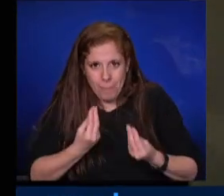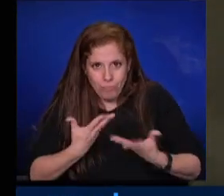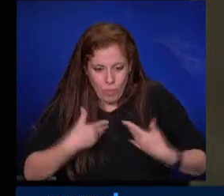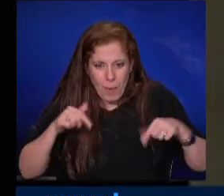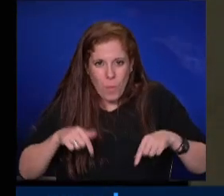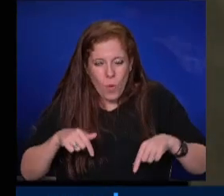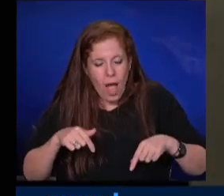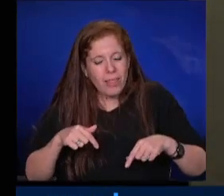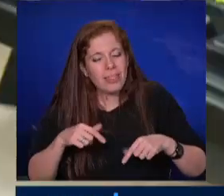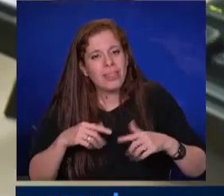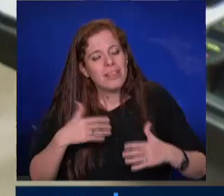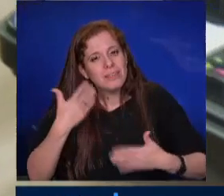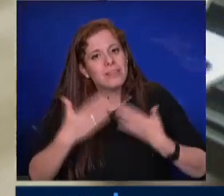כאן